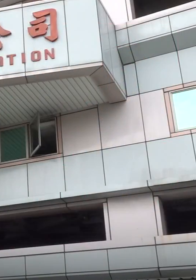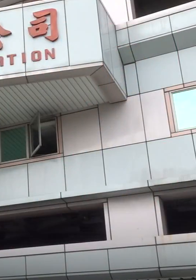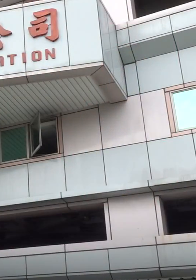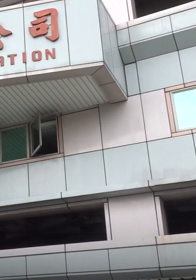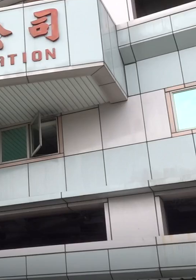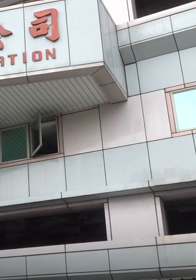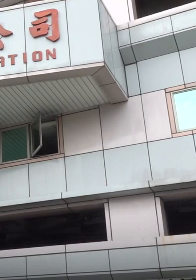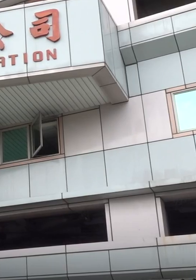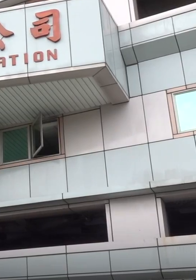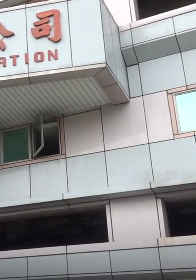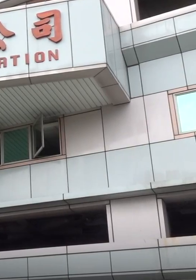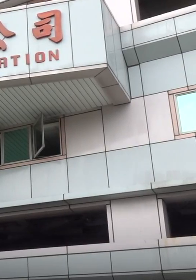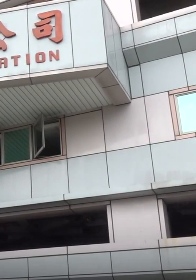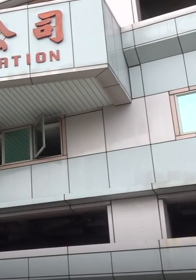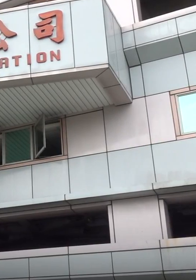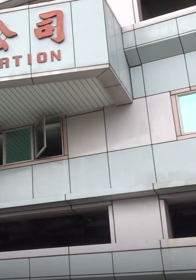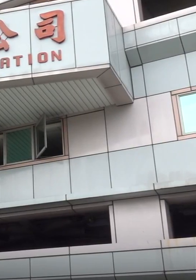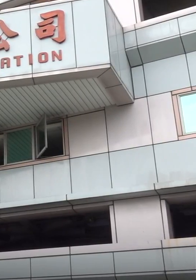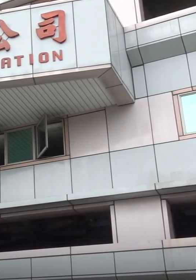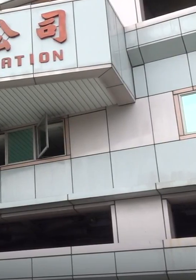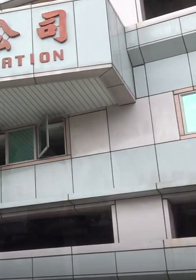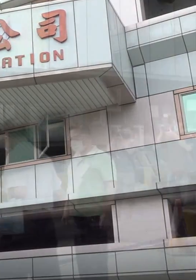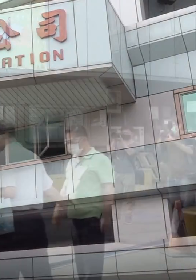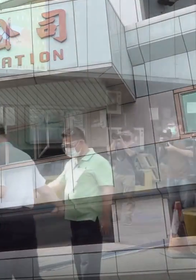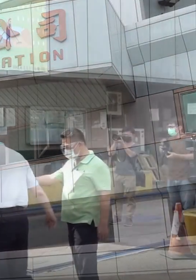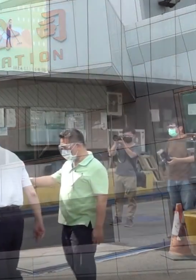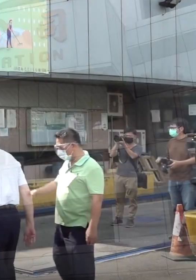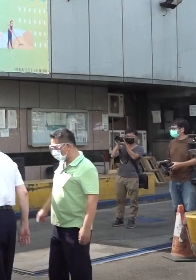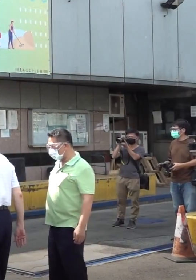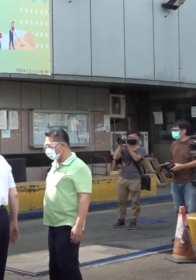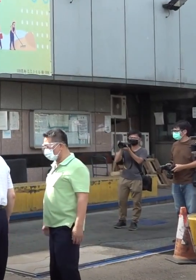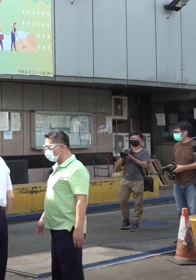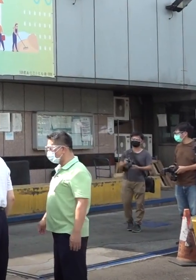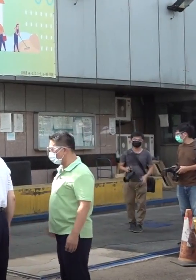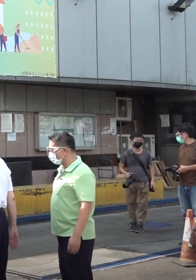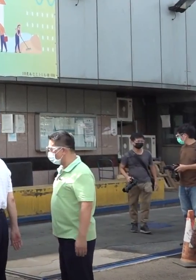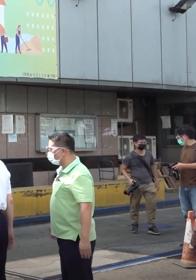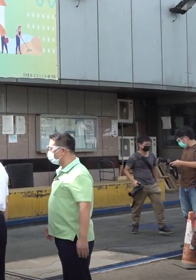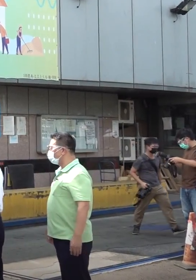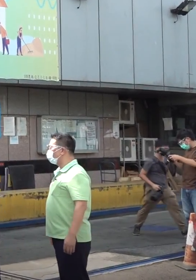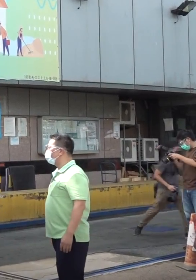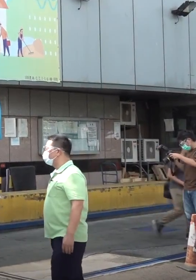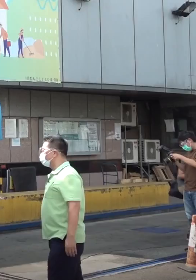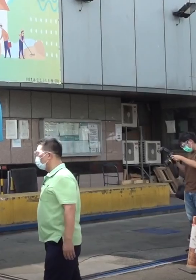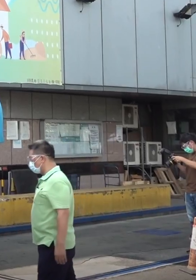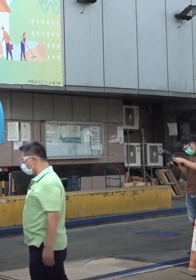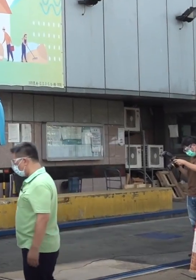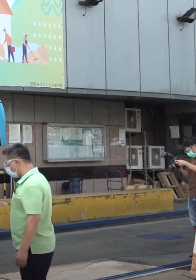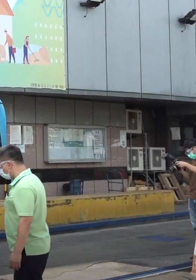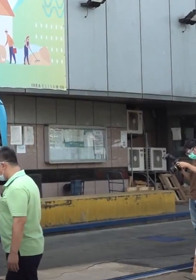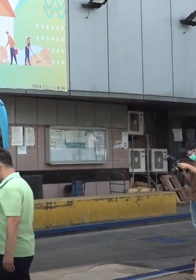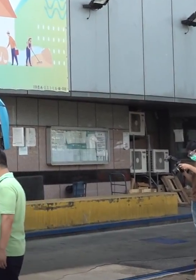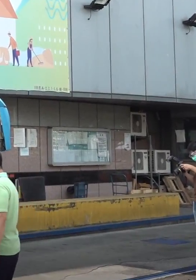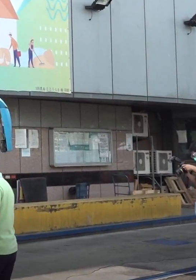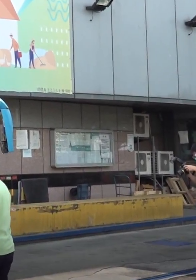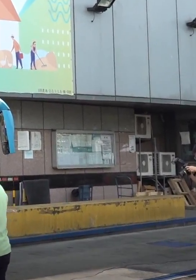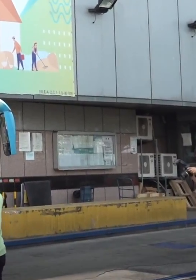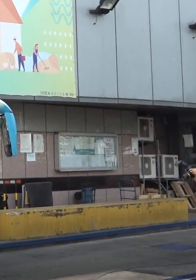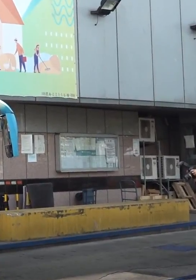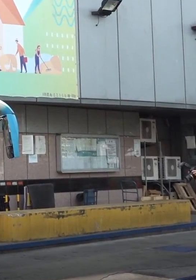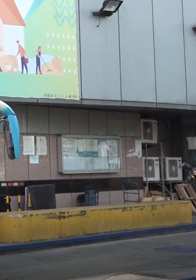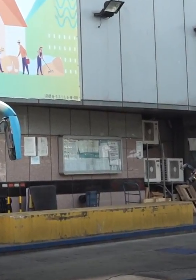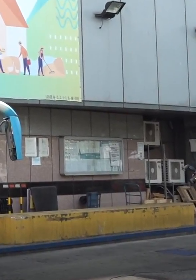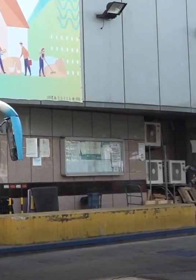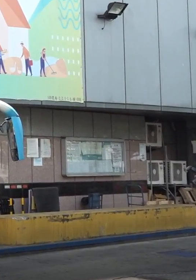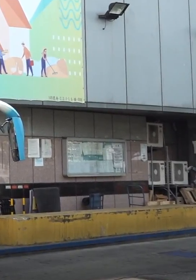这波北农的确诊数是一个多月来累积的数字，目前快筛了3200人，出现阳性反应的只有11人，